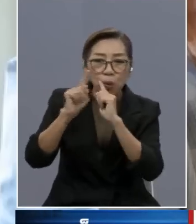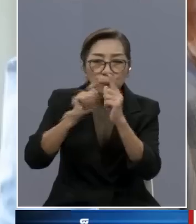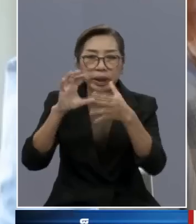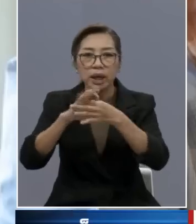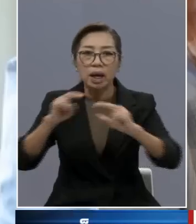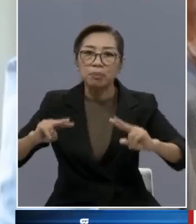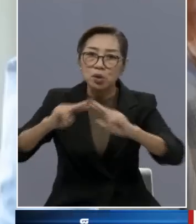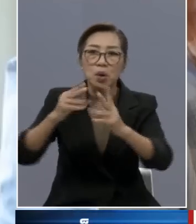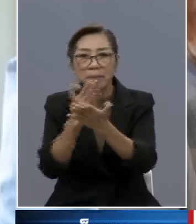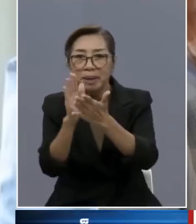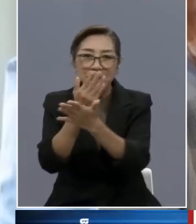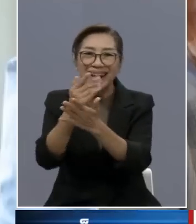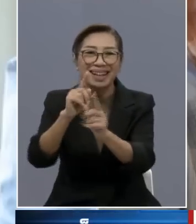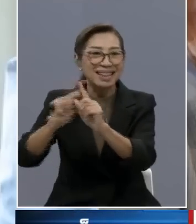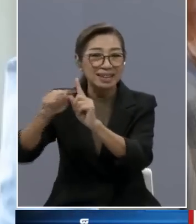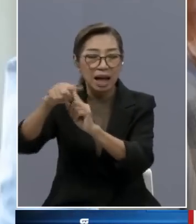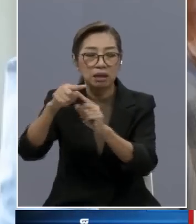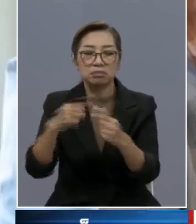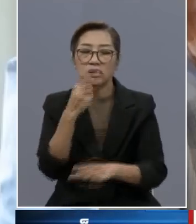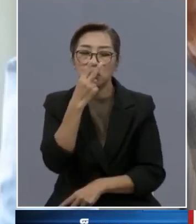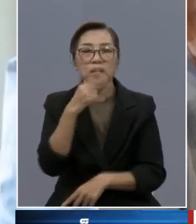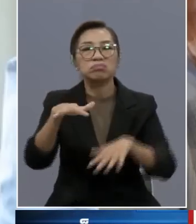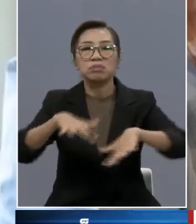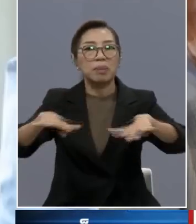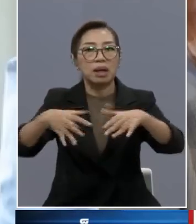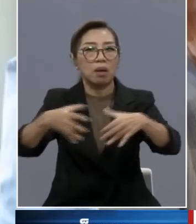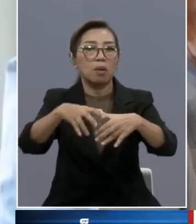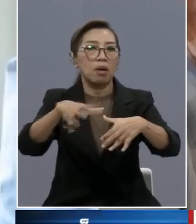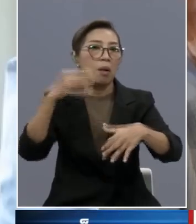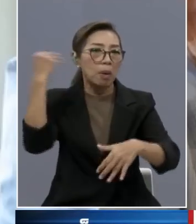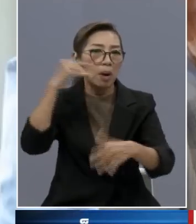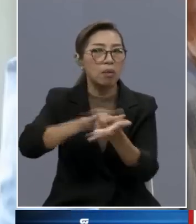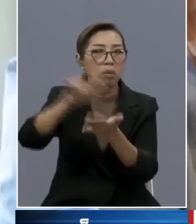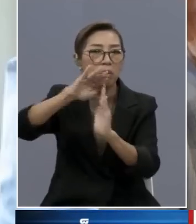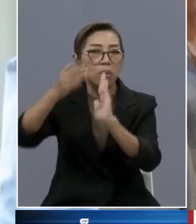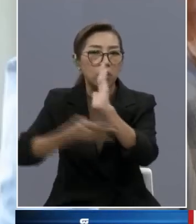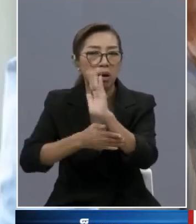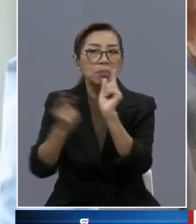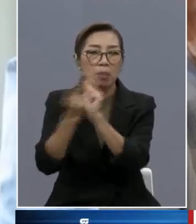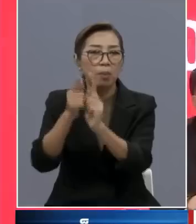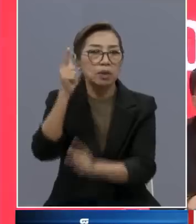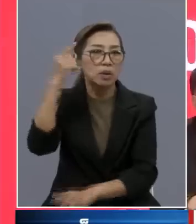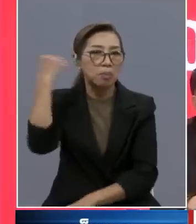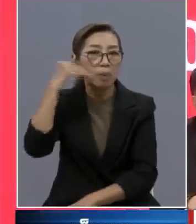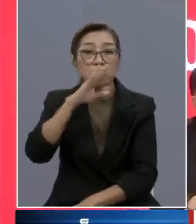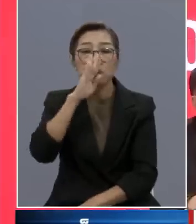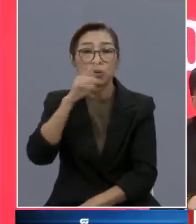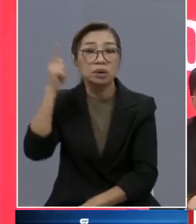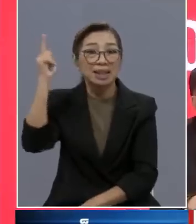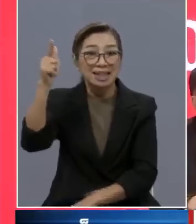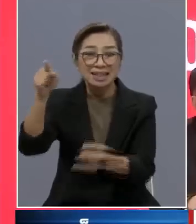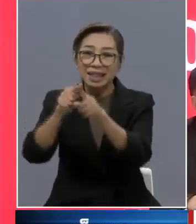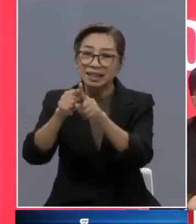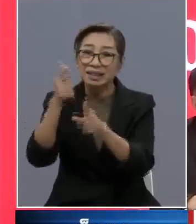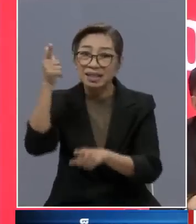ความเคลื่อนไหวนี้เนี่ยก็อาจจะไม่ใช่เรื่องแปลกครับของเหล่าบรรดาลูกพรรคเพราะมักจะบินไปสังสรรค์กับนายใหญ่อยู่เป็นประจำถ้าเกิดคุณทักษิณบินโฉบมาใกล้ๆแถ